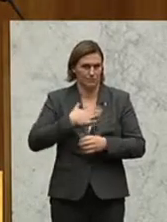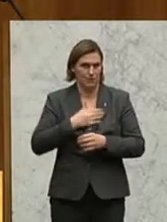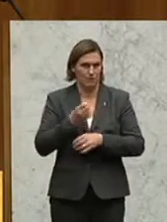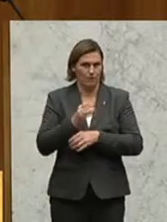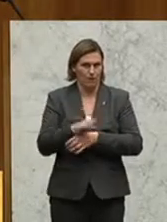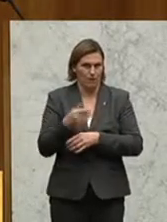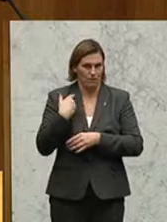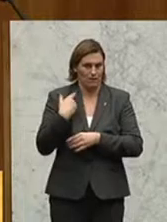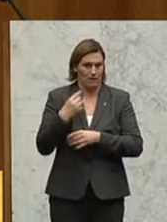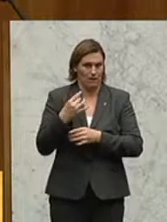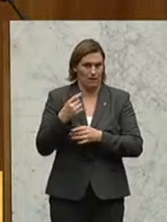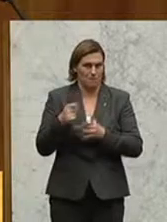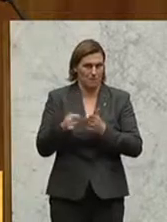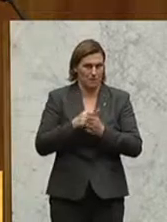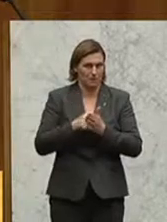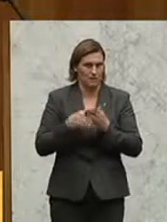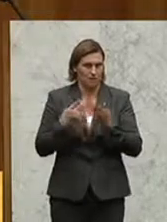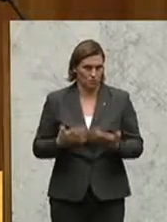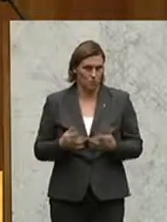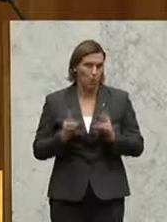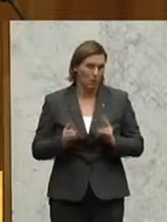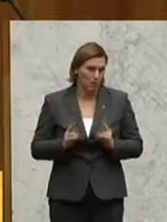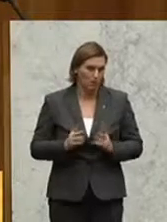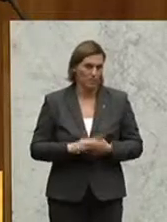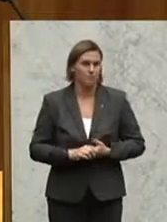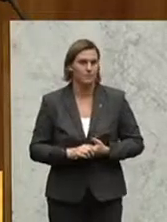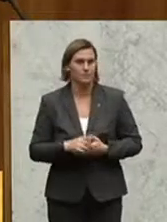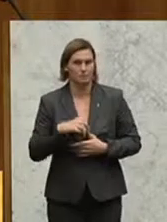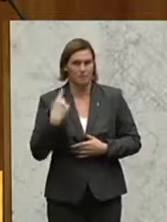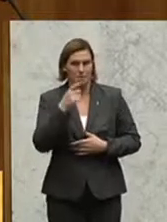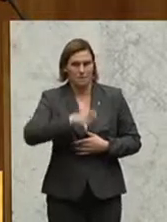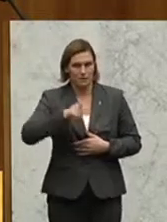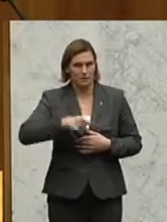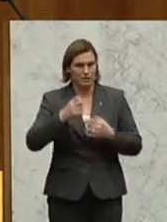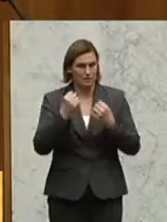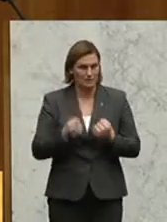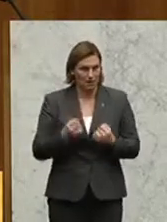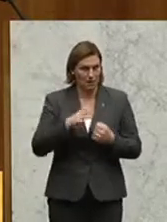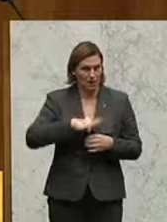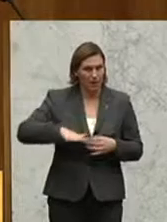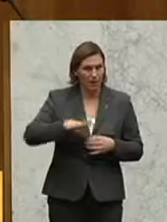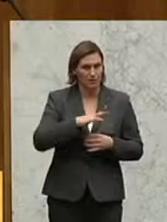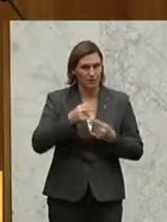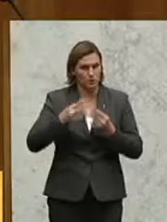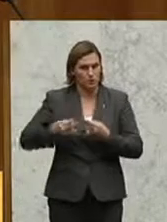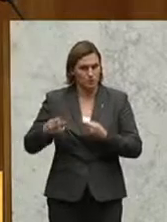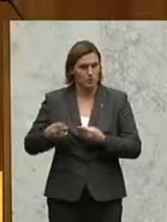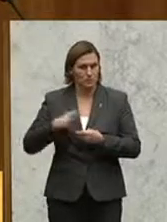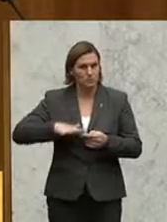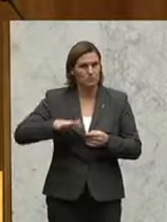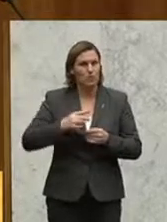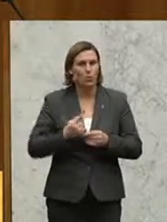der Vergangenheit der Fall gewesen sein dürfte. Also unser Personal im Sicherheitswesen, im Justizwesen ist